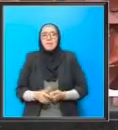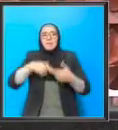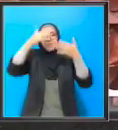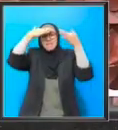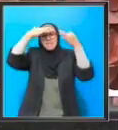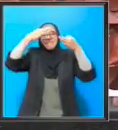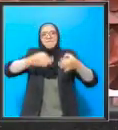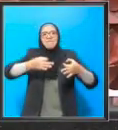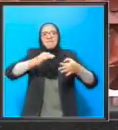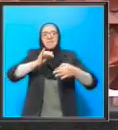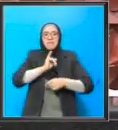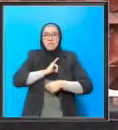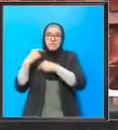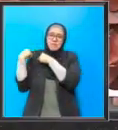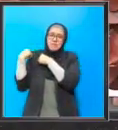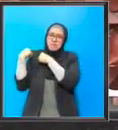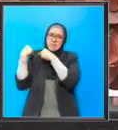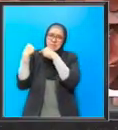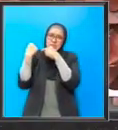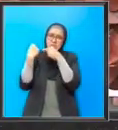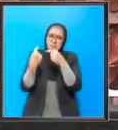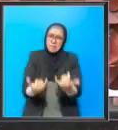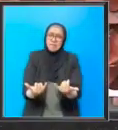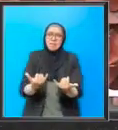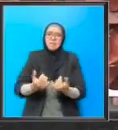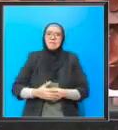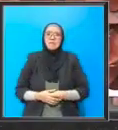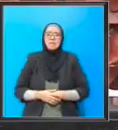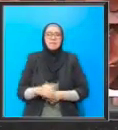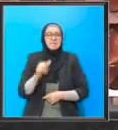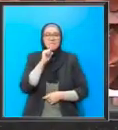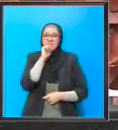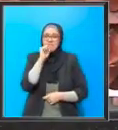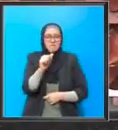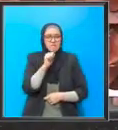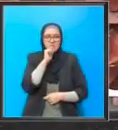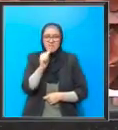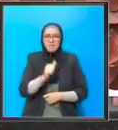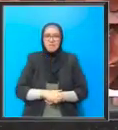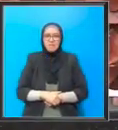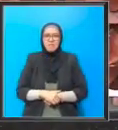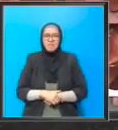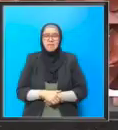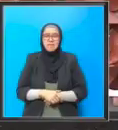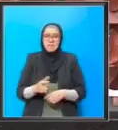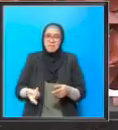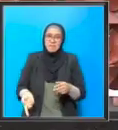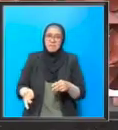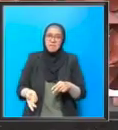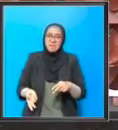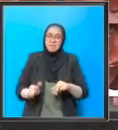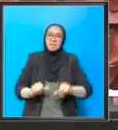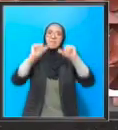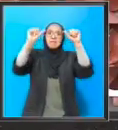saya selama ini yang tidak menaikkan notif notif usul